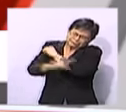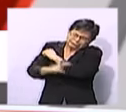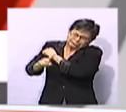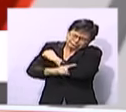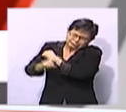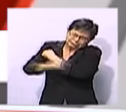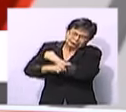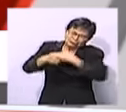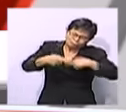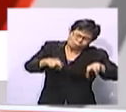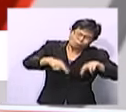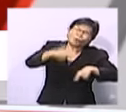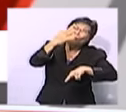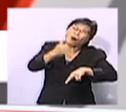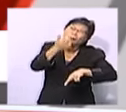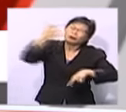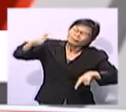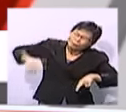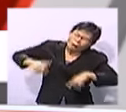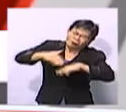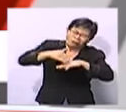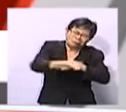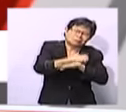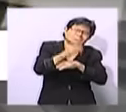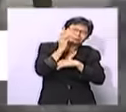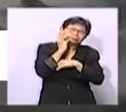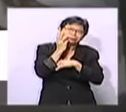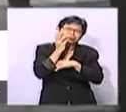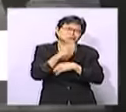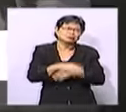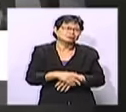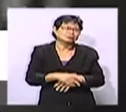oleh peruncit kerana lewat menghantar pesanan.